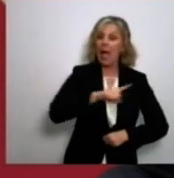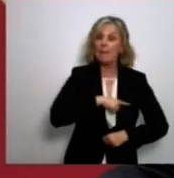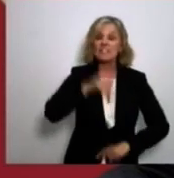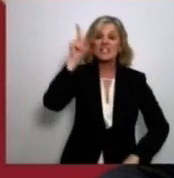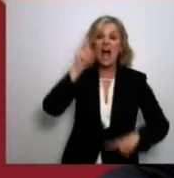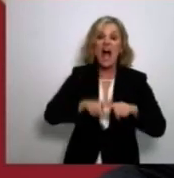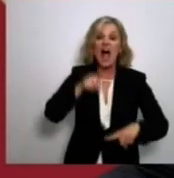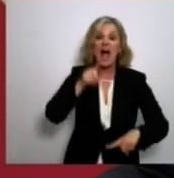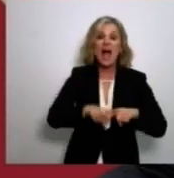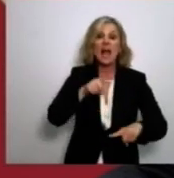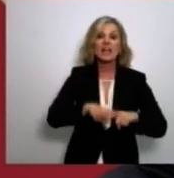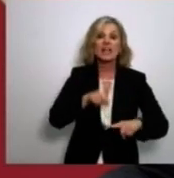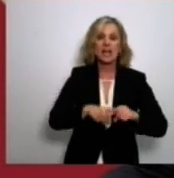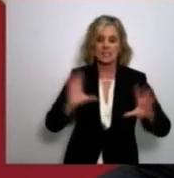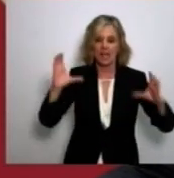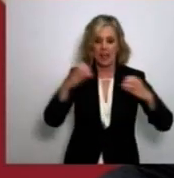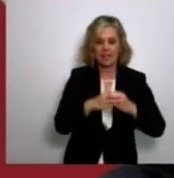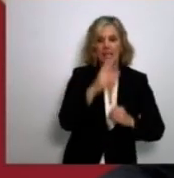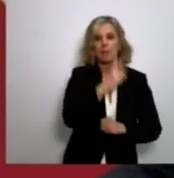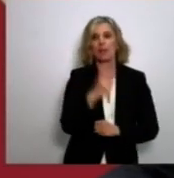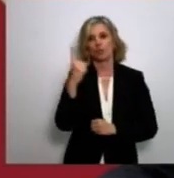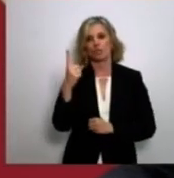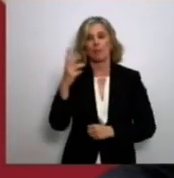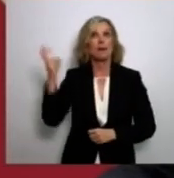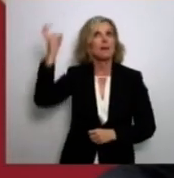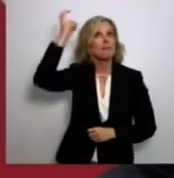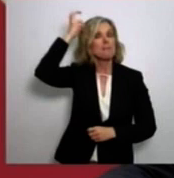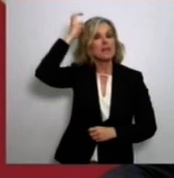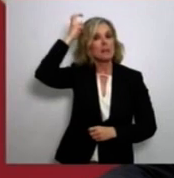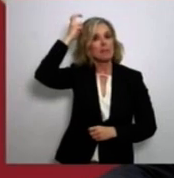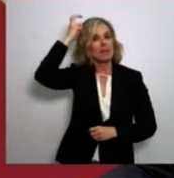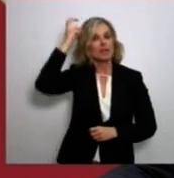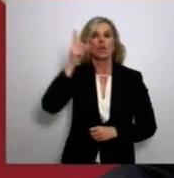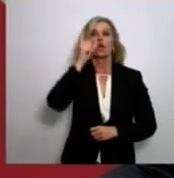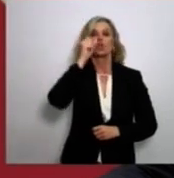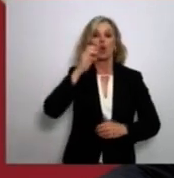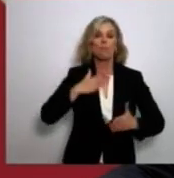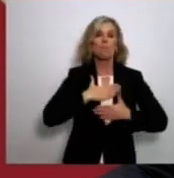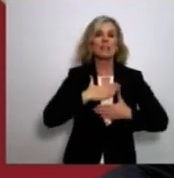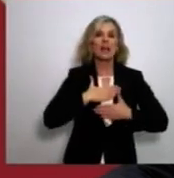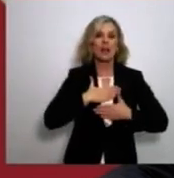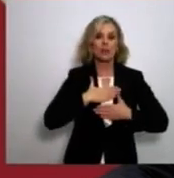21 στη μνήμη των πατέρων μας και των προγόνων μας. Κυριακή 21 Μαΐου κάνουμε το σταυρό μας